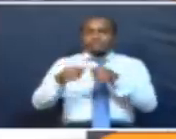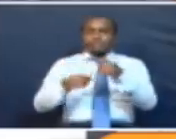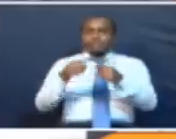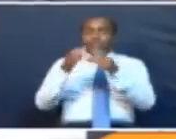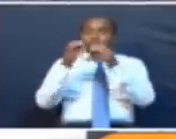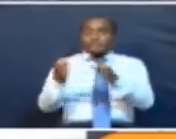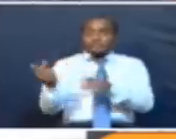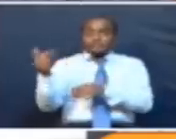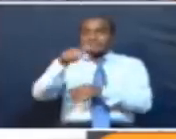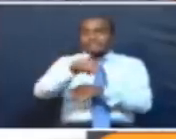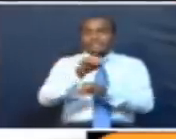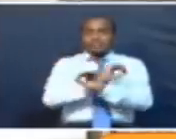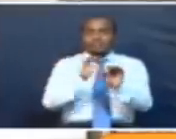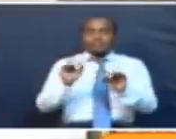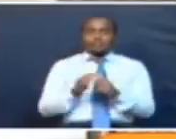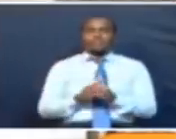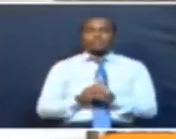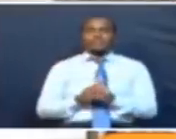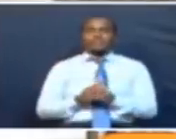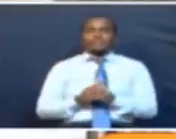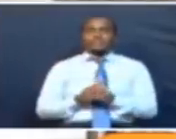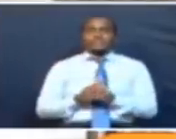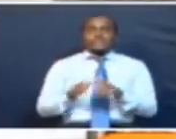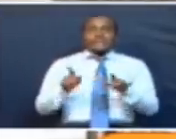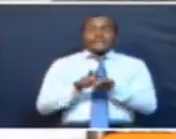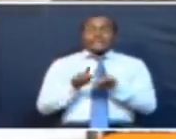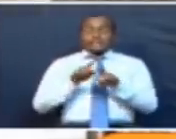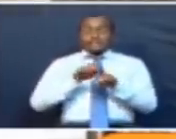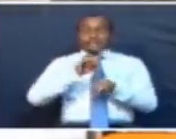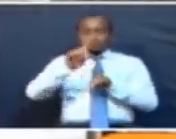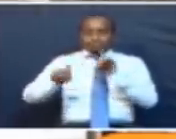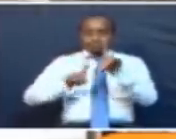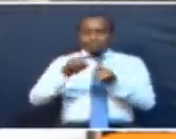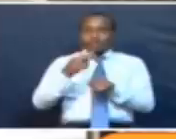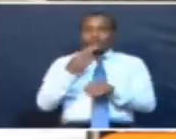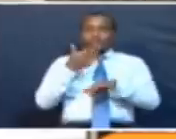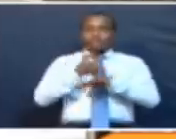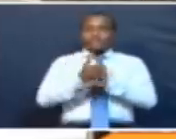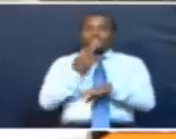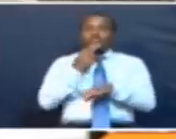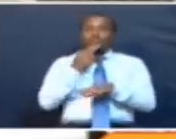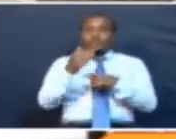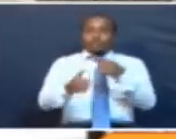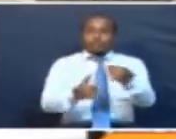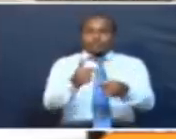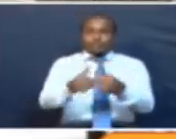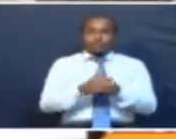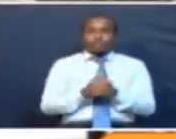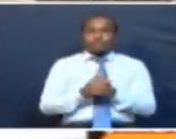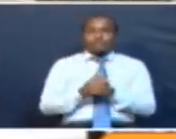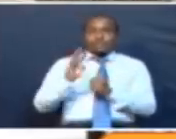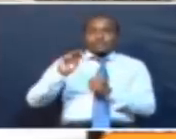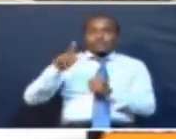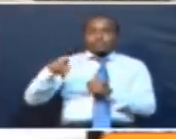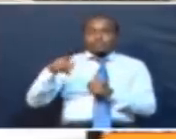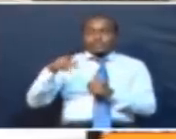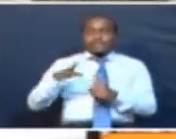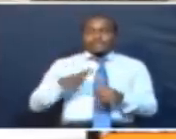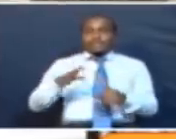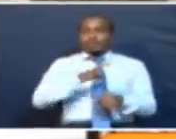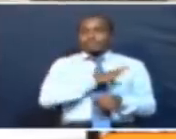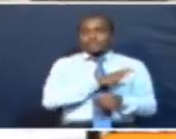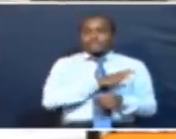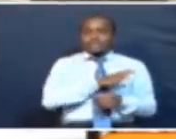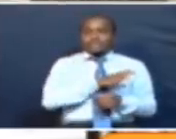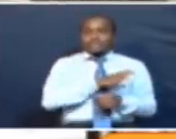Matiang'i hataonekana mbele yao. Huku uchunguzi wa sukari ya magendo nchini kiendelea, wabunge katika kamati ya pamoja inayochunguza